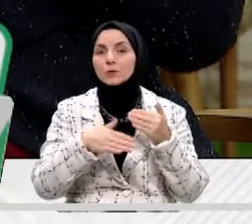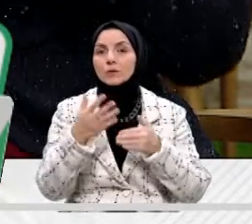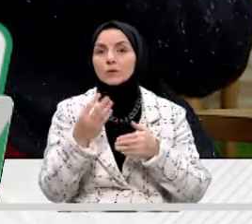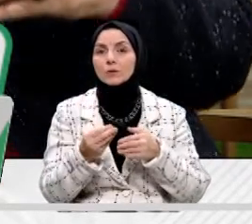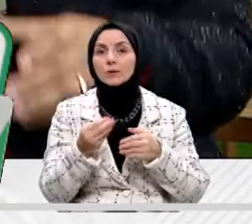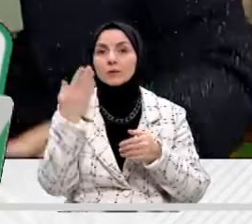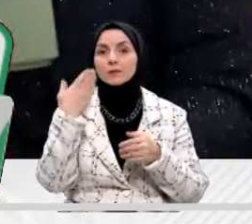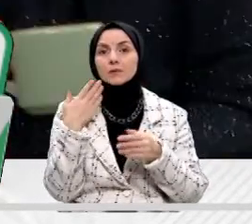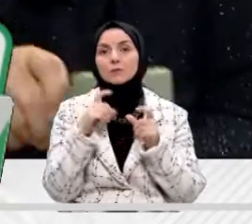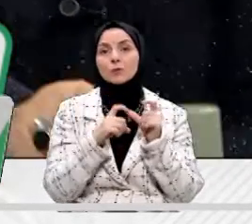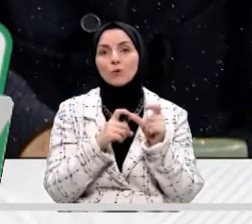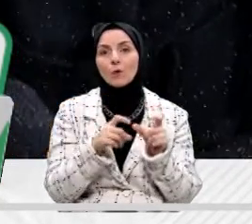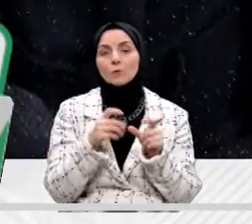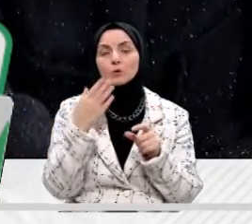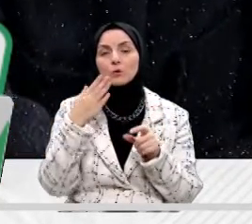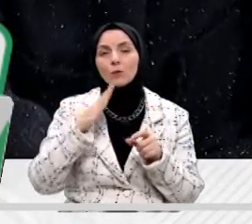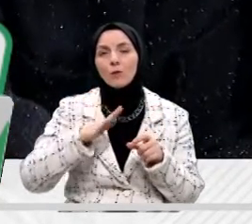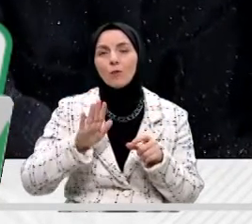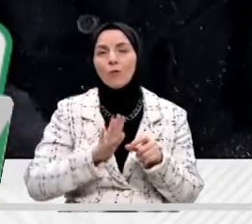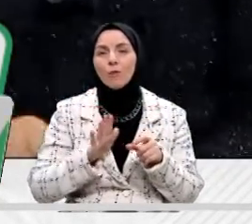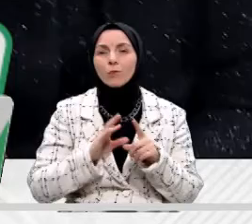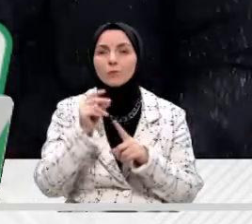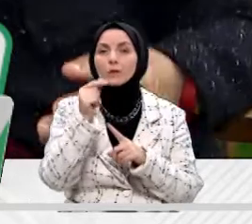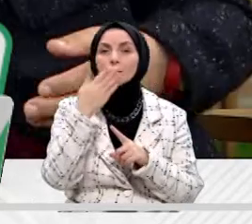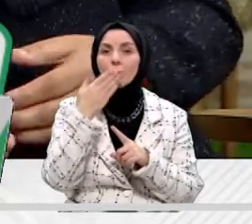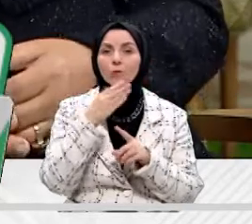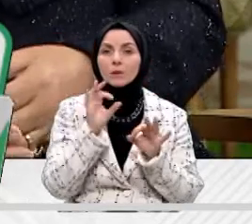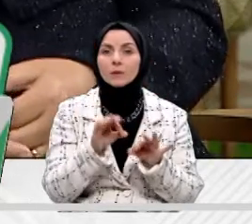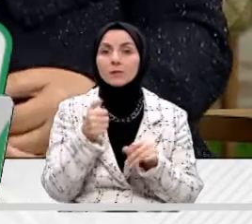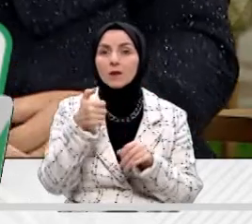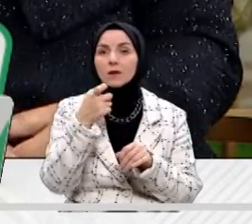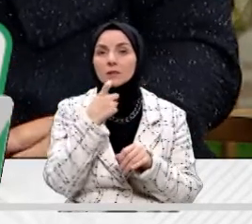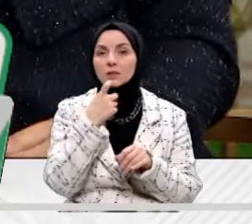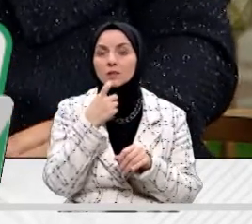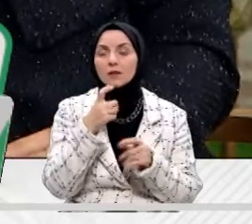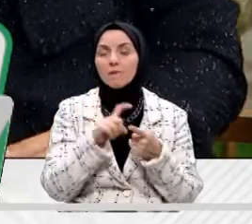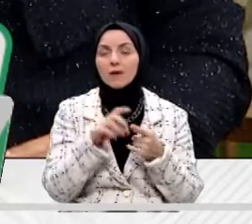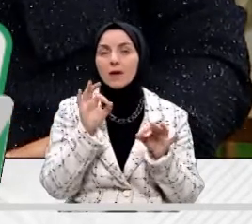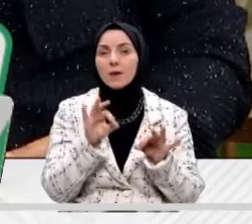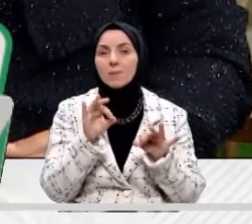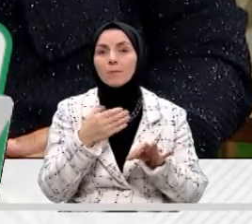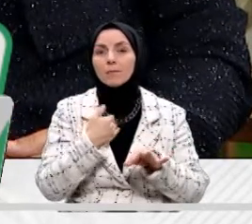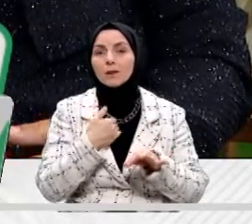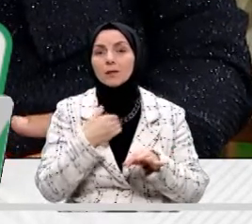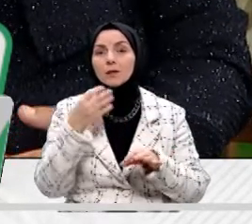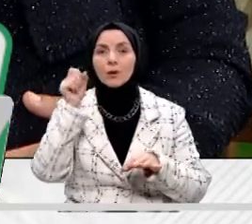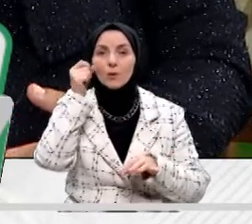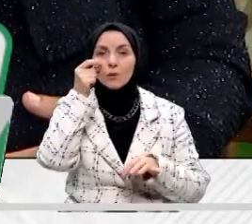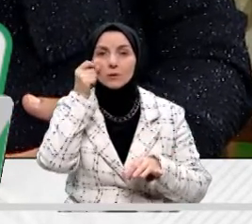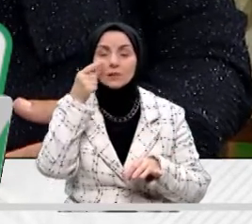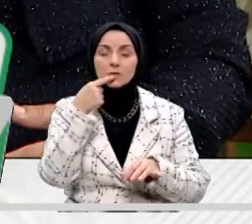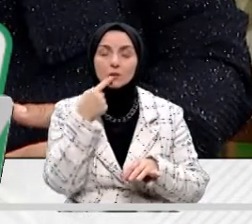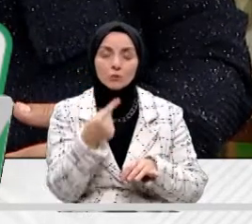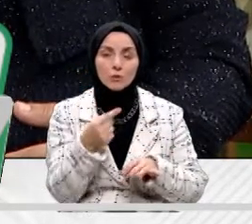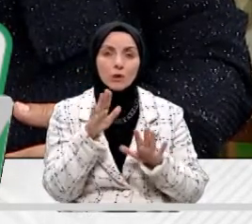izleyicimiz sormuş olduğum ilk okula başladığı 6,5 yaşında ama sürekli seni çok özlüyorum anne diyor Ara sırada ağlayarak gidiyor ama gitmek zorunda